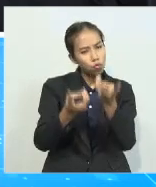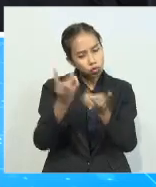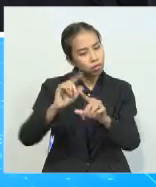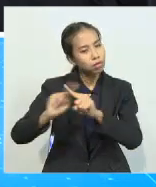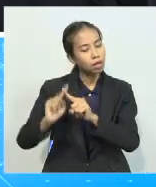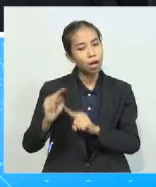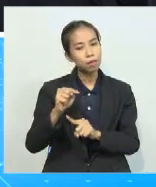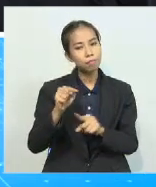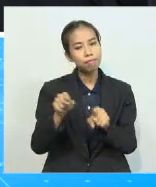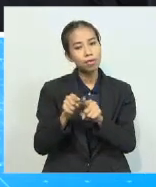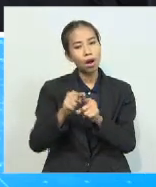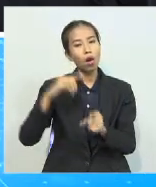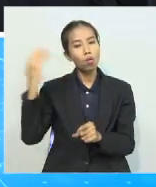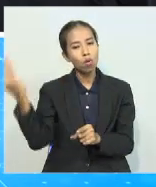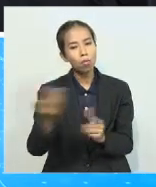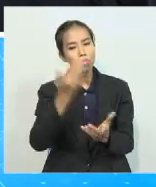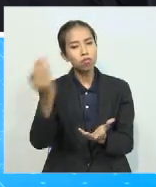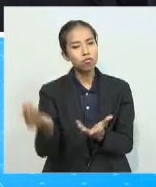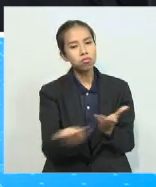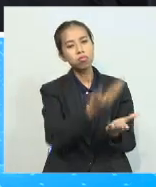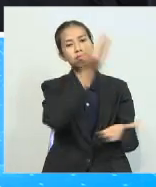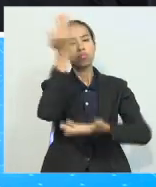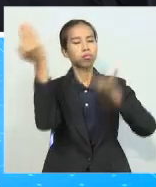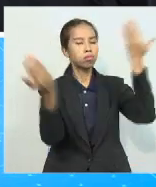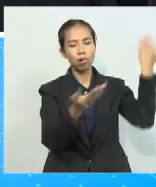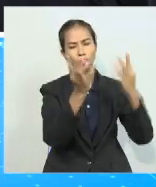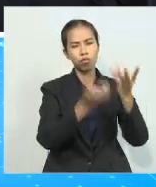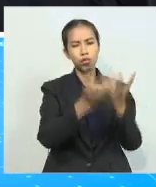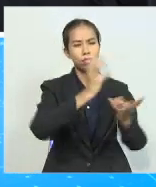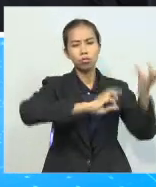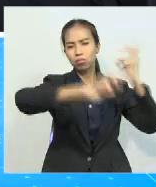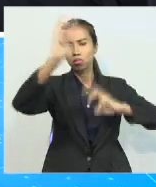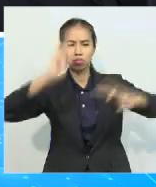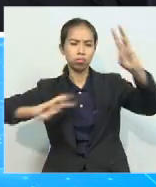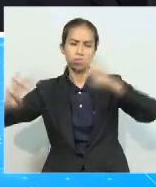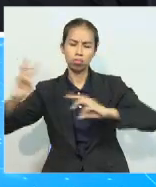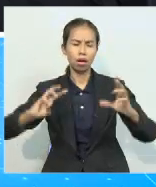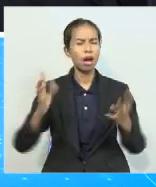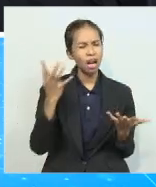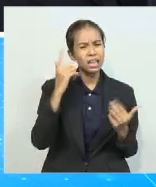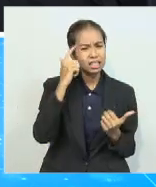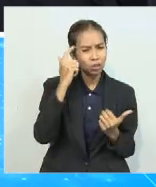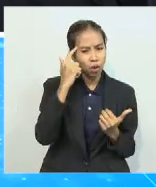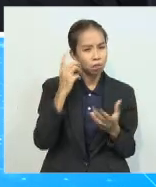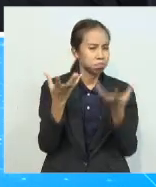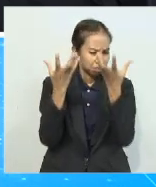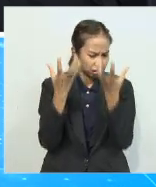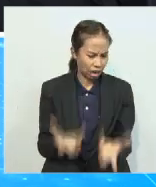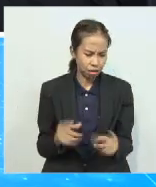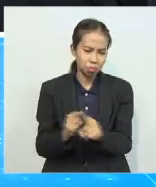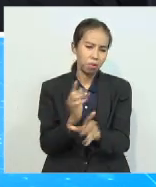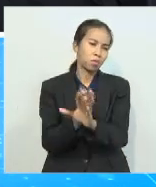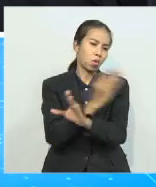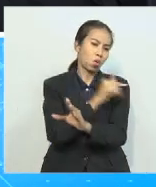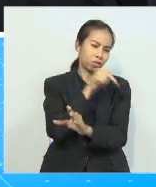มันก็จะถูกลมเนี่ยตีพัดกระจายไปผมจะมองว่าเอาหน้าสถานการณ์คงไม่ได้เลวร้ายเหมือนช่วงที่ผ่